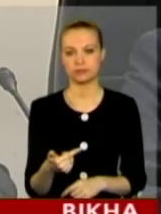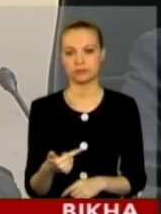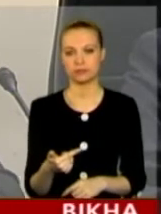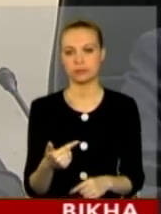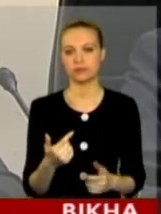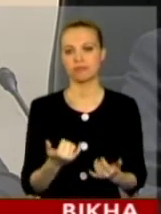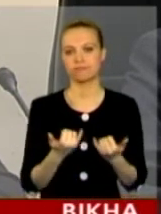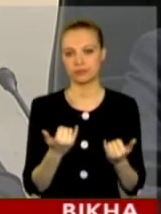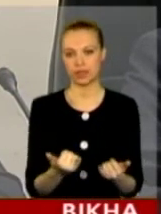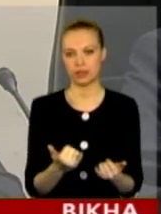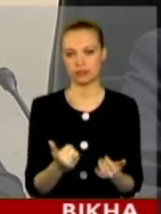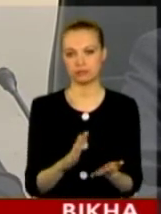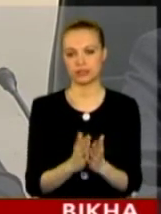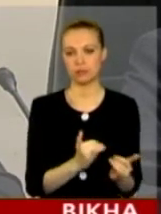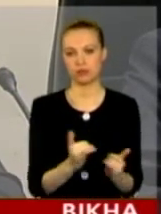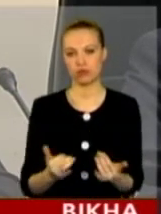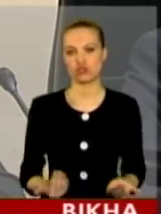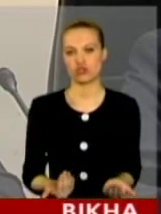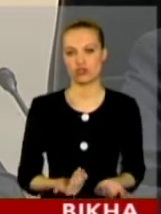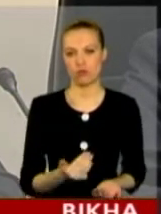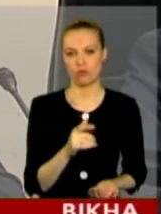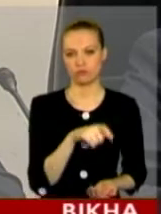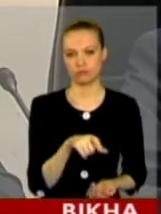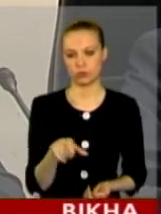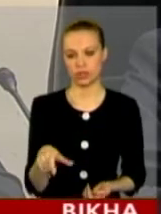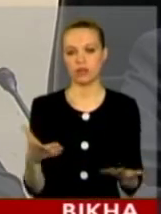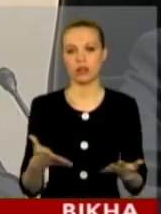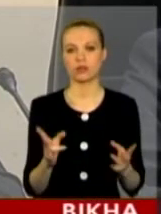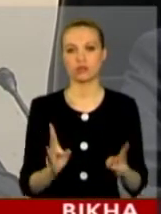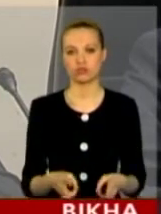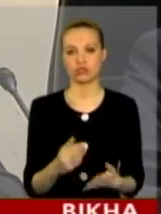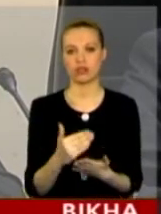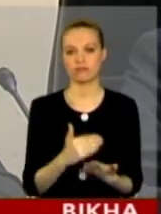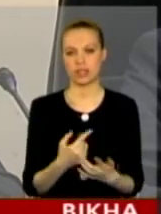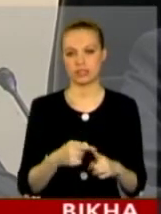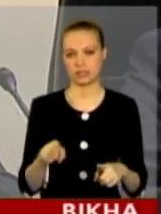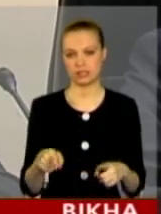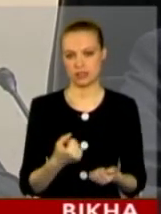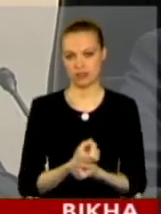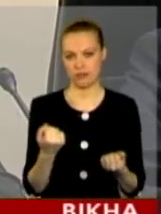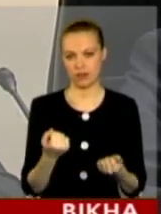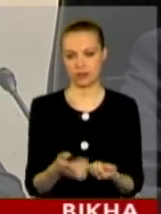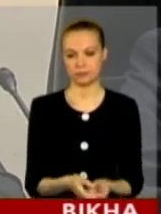гривень на забезпечення житлом людей, які постраждали внаслідок цієї аварії.